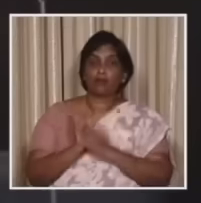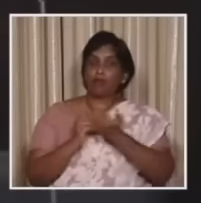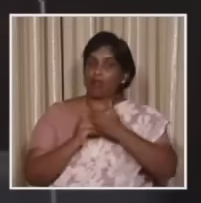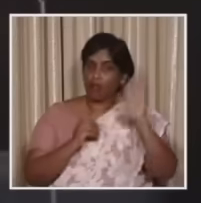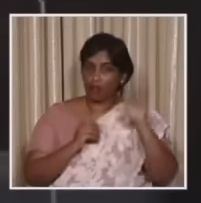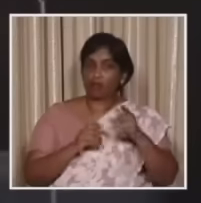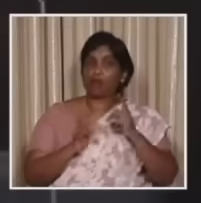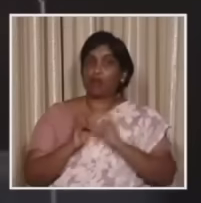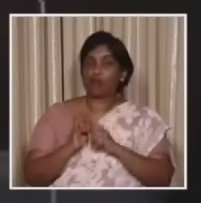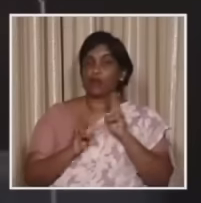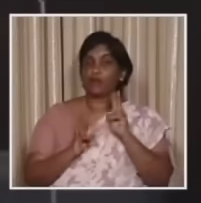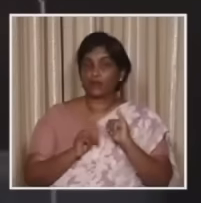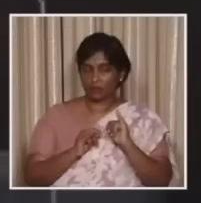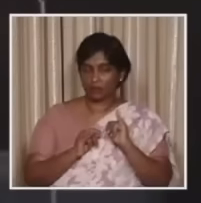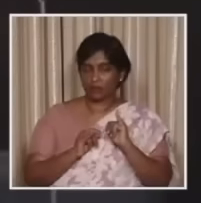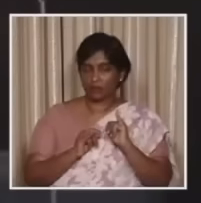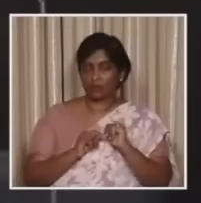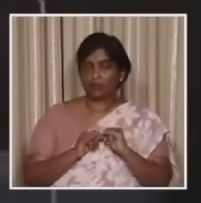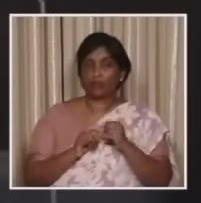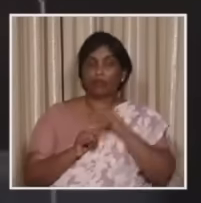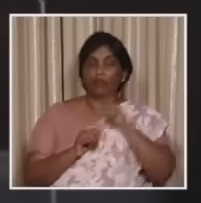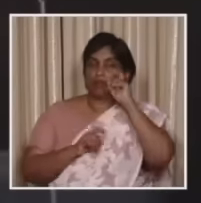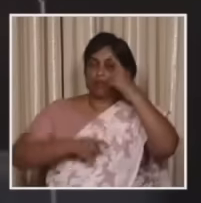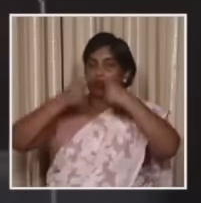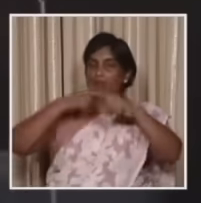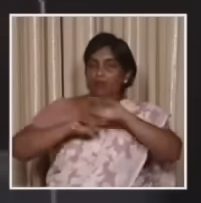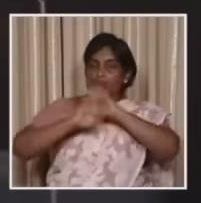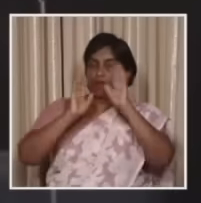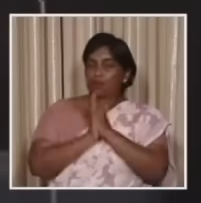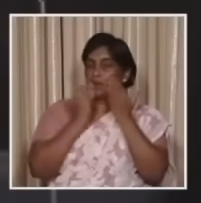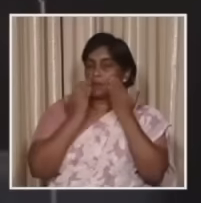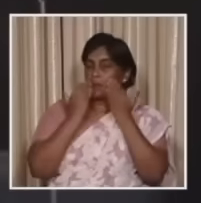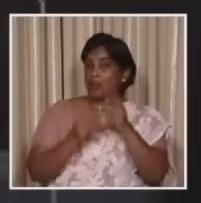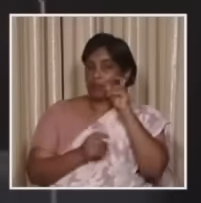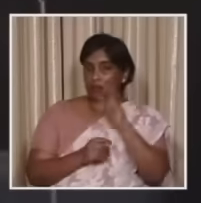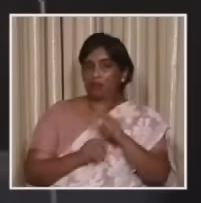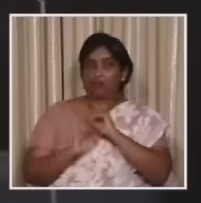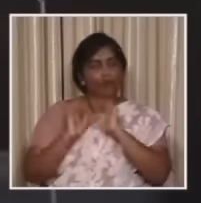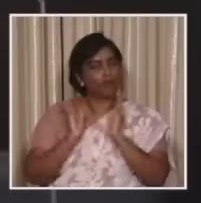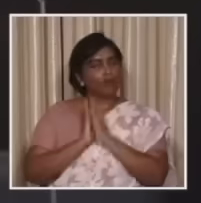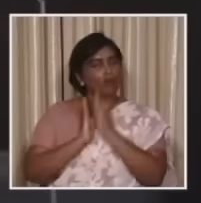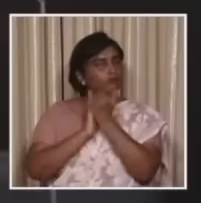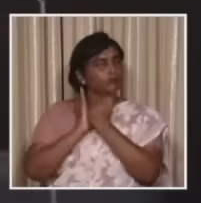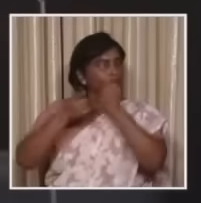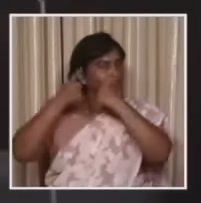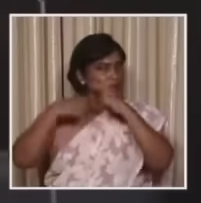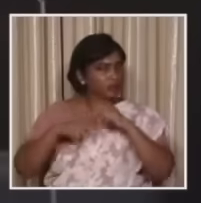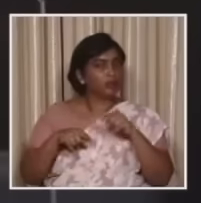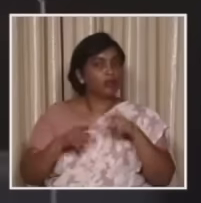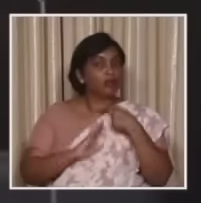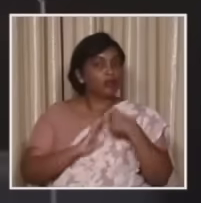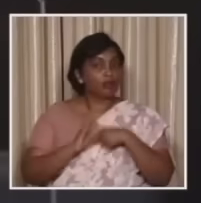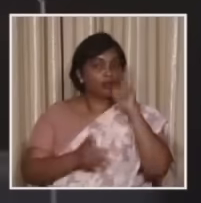නිරපුවා ඔක්තෝබර් 26 වෙනිදා. මේ බලාගෙන යන්න මේ කරුණුකාරණා සිද්ධ වෙන ආකාරය. මේ සියලුම කරුණුකාරණා වලින් මේ